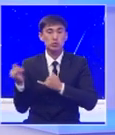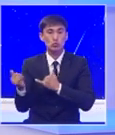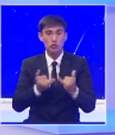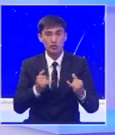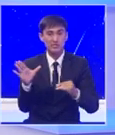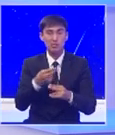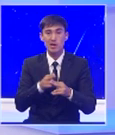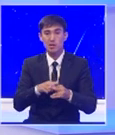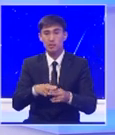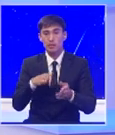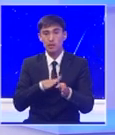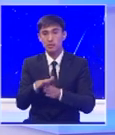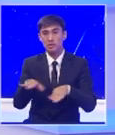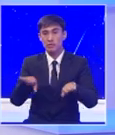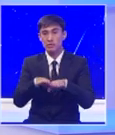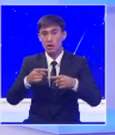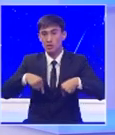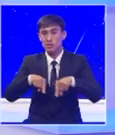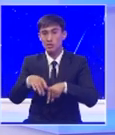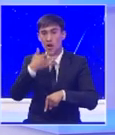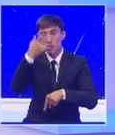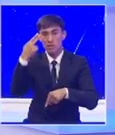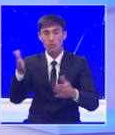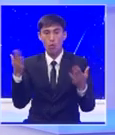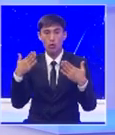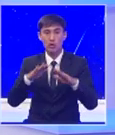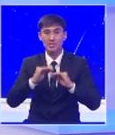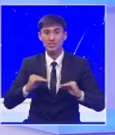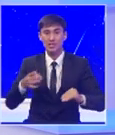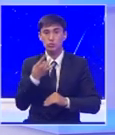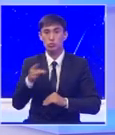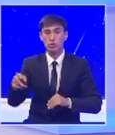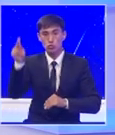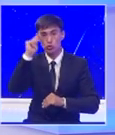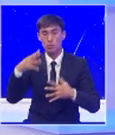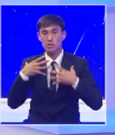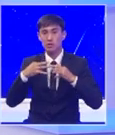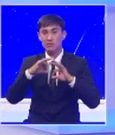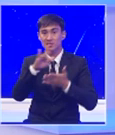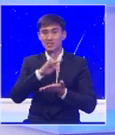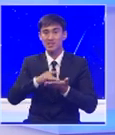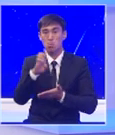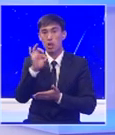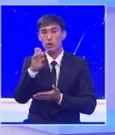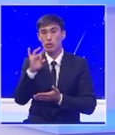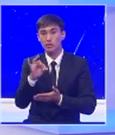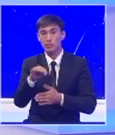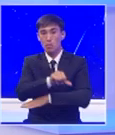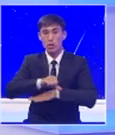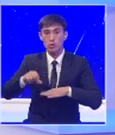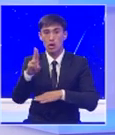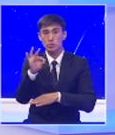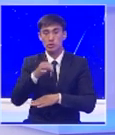условиях. Всем этим параметрам соответствует организация летнего отдыха детей в Республиканском учебно-оздоровительном центре «Балдаурен» на